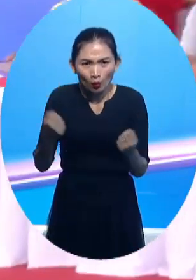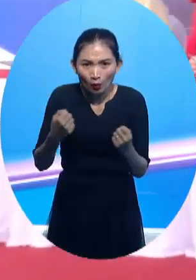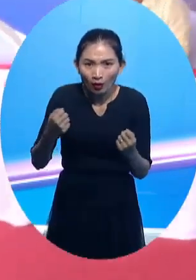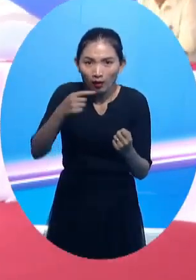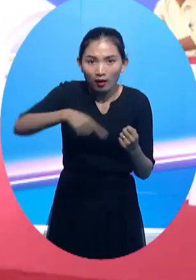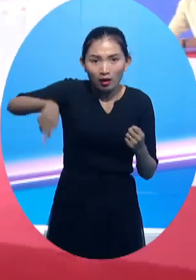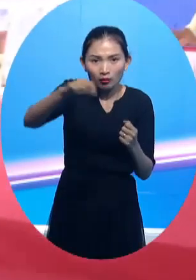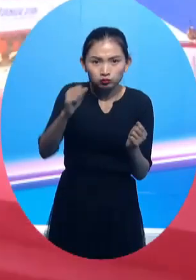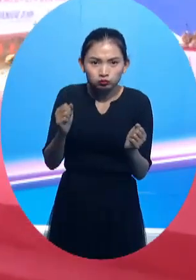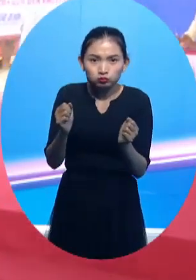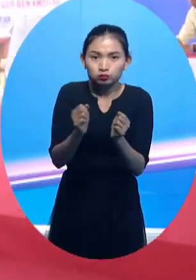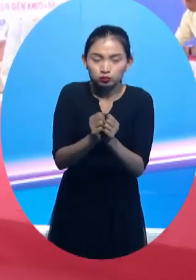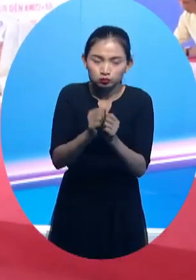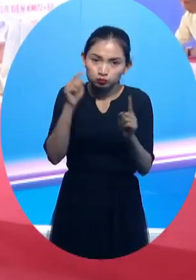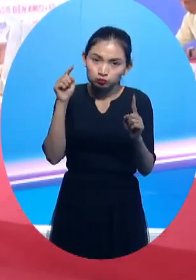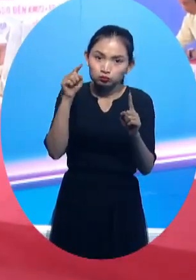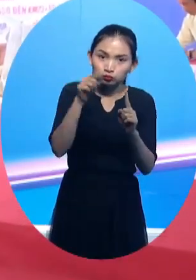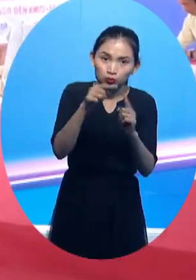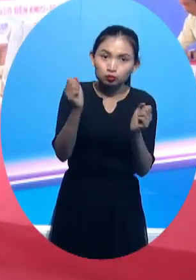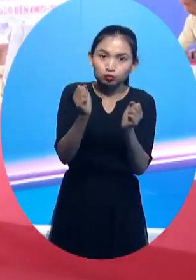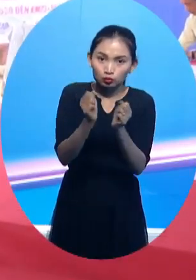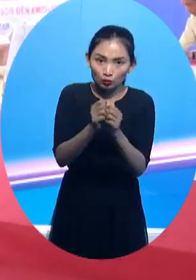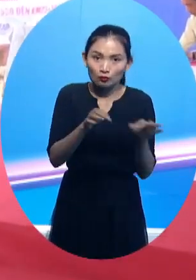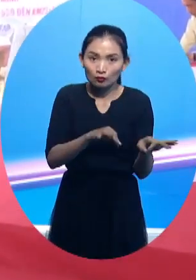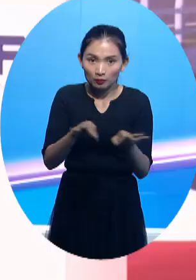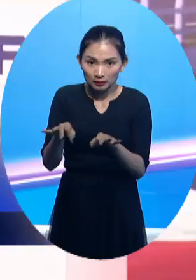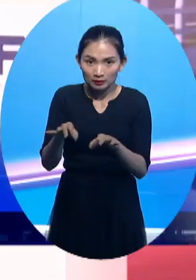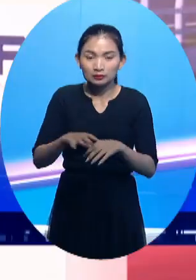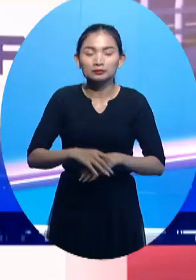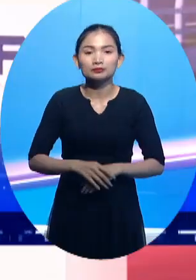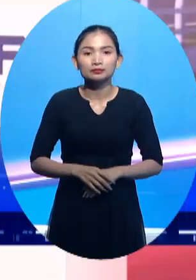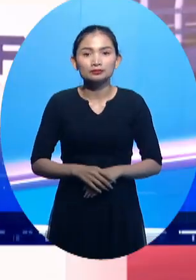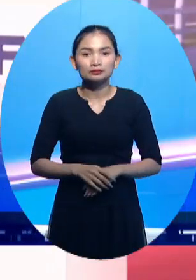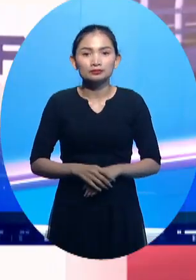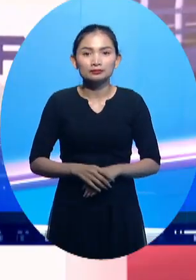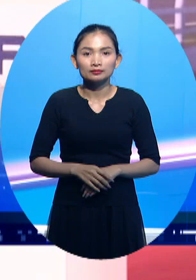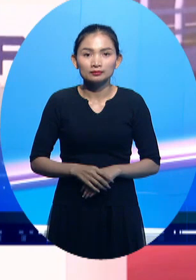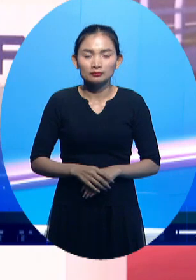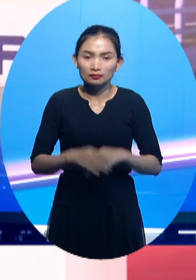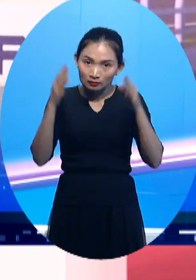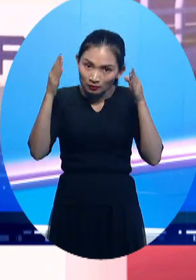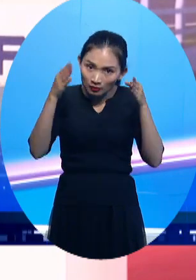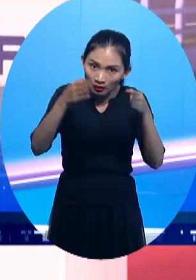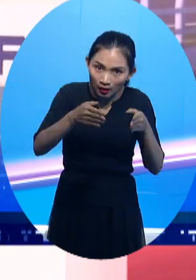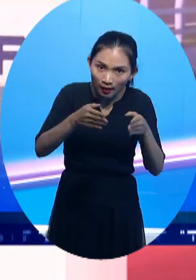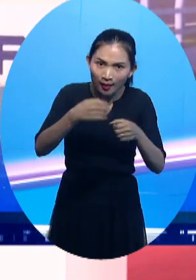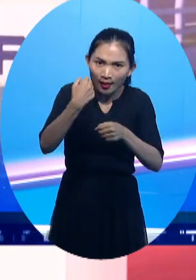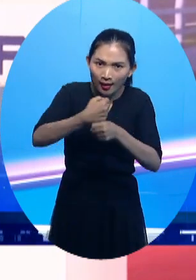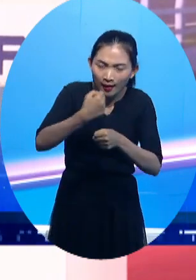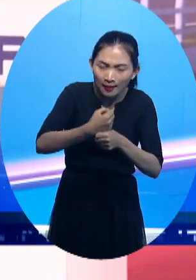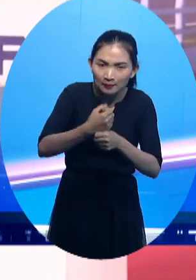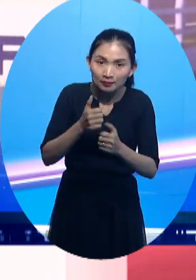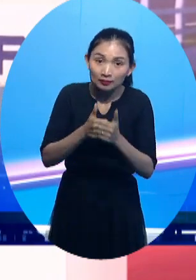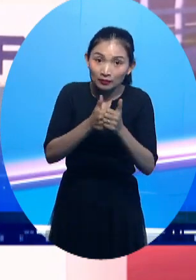cả cùng dồn sức thực hiện vì mục tiêu chung của thành phố tập trung để triển khai thi công duy trì tiến độ công việc